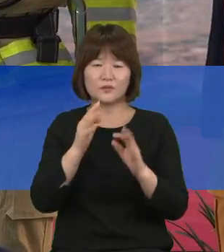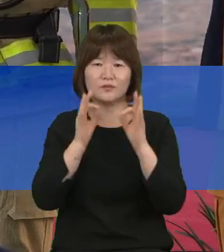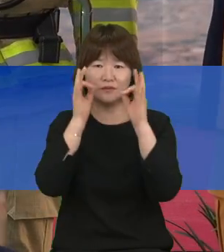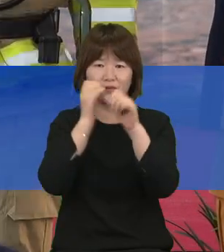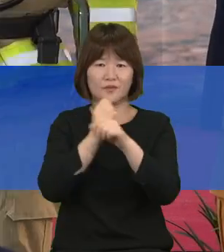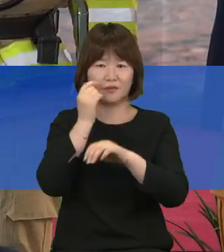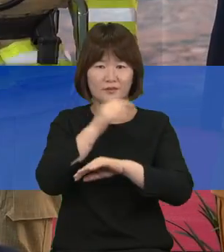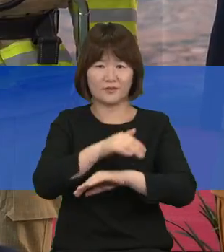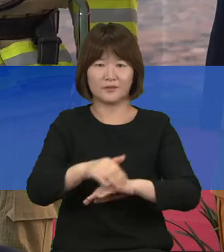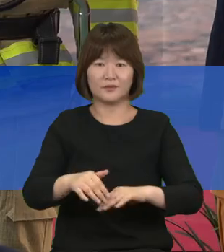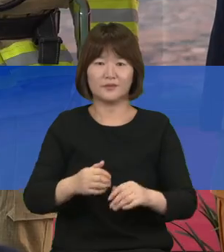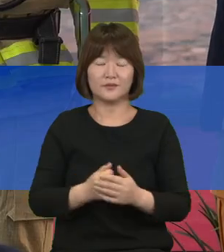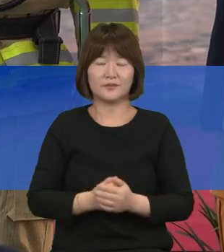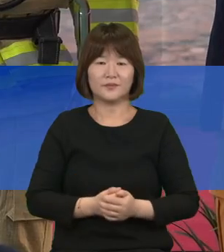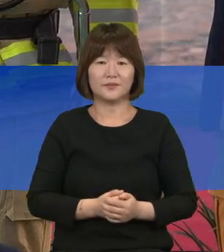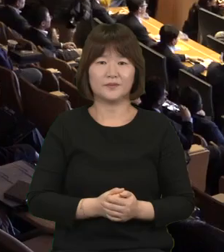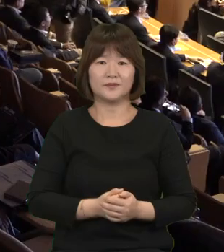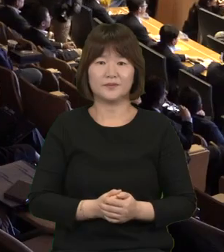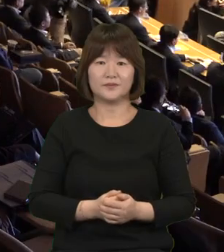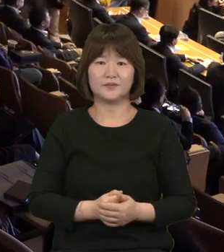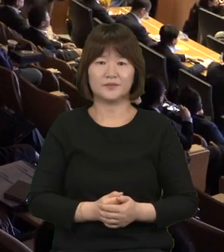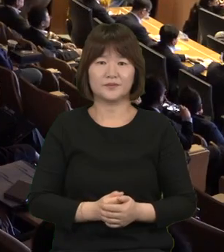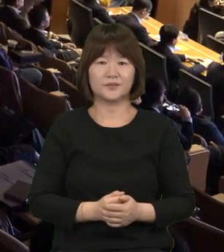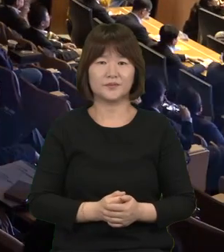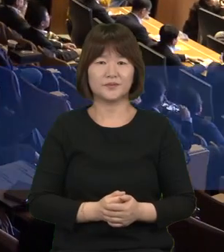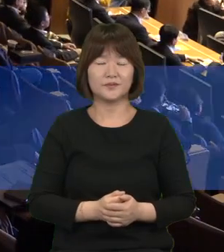최선을 다한다는 방침입니다.